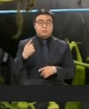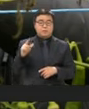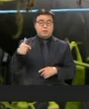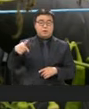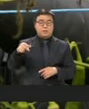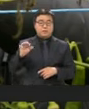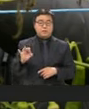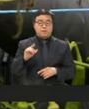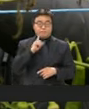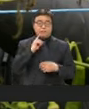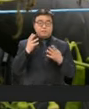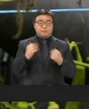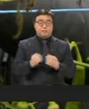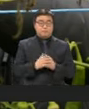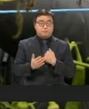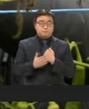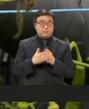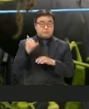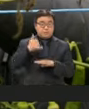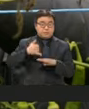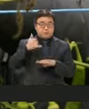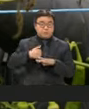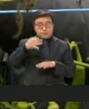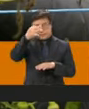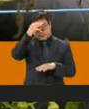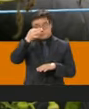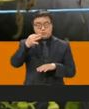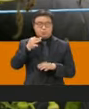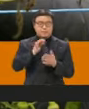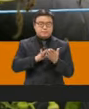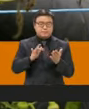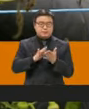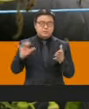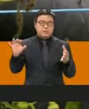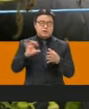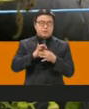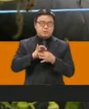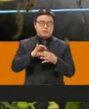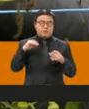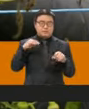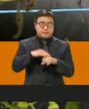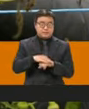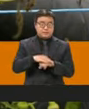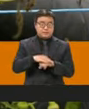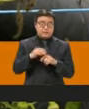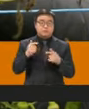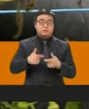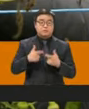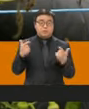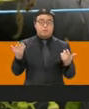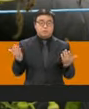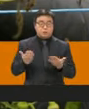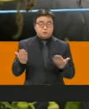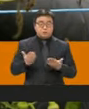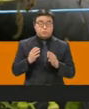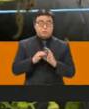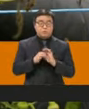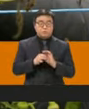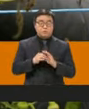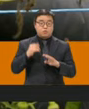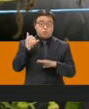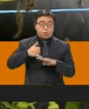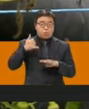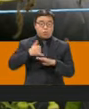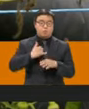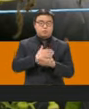농사기술에 정보통신기술을 접목한 지능형 농장, 즉 스마트팜 같은 것들이 등장하면서 농업 분야도 변신을 거듭하고